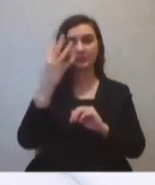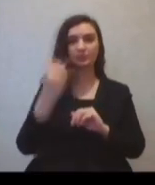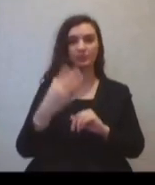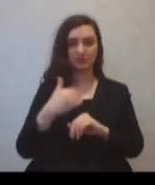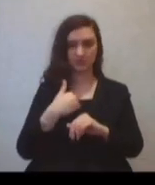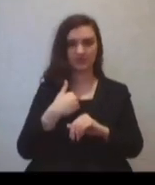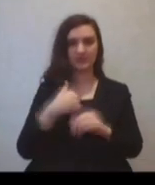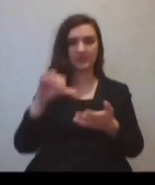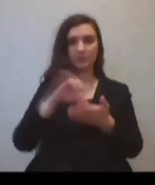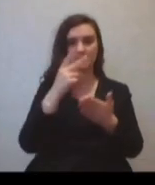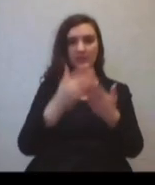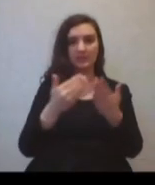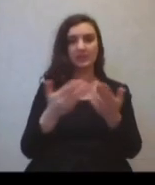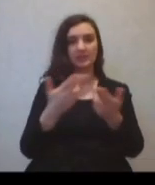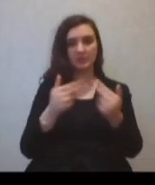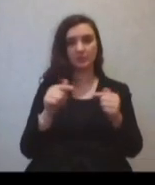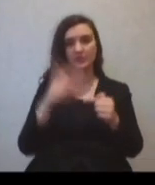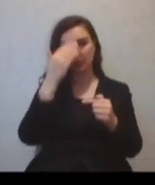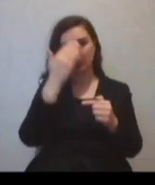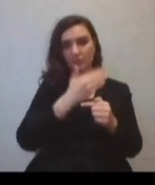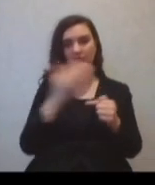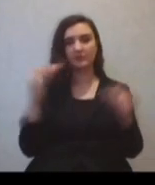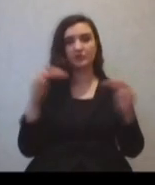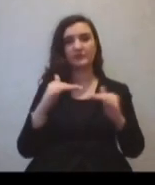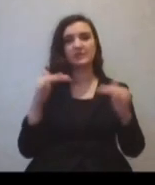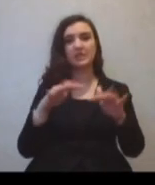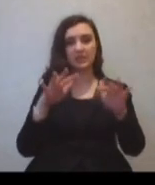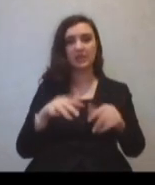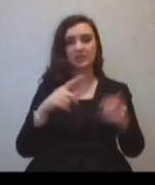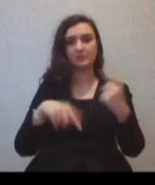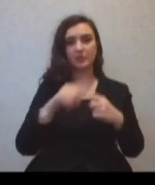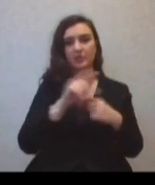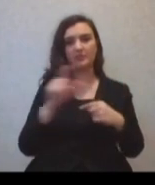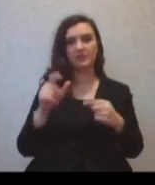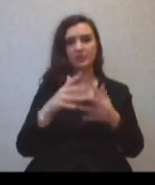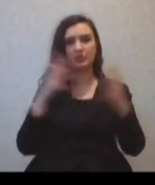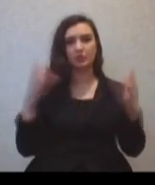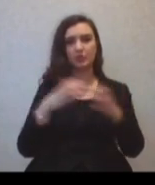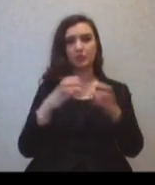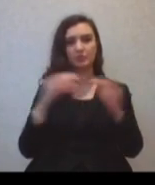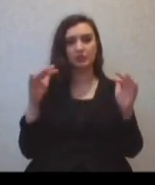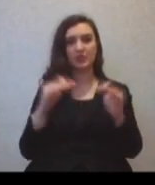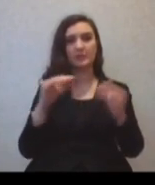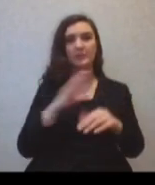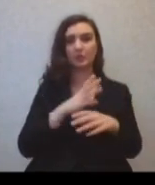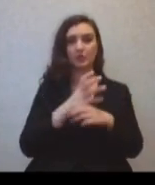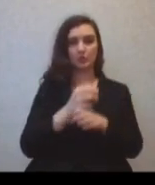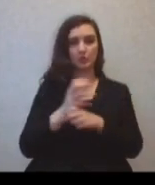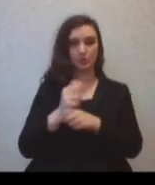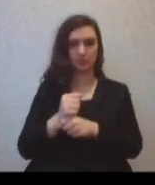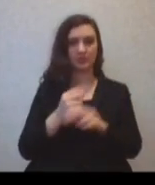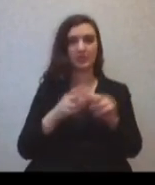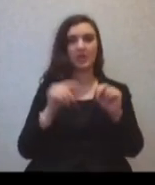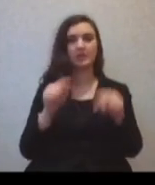ჩვენ მიერ წარმოდგენილი, რა თქმა უნდა, საზოგადოებრივი თავშეყრის ადგილებში ადამიანთა დიდი ჯგუფი შეკრება იყო შეზღუდული.